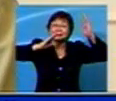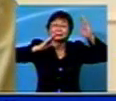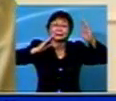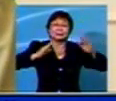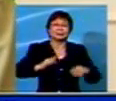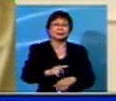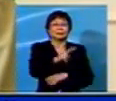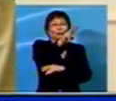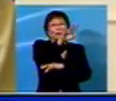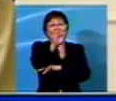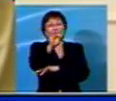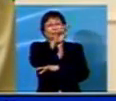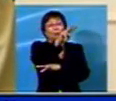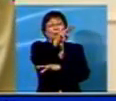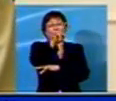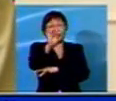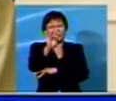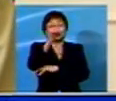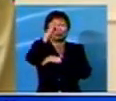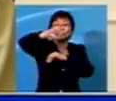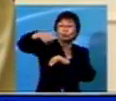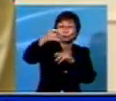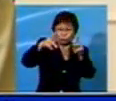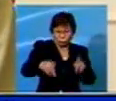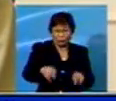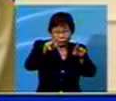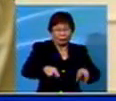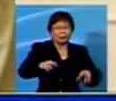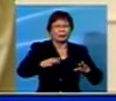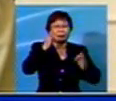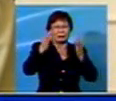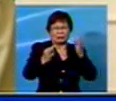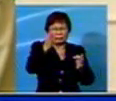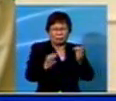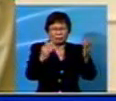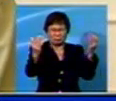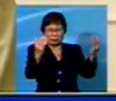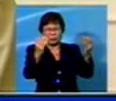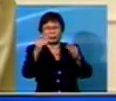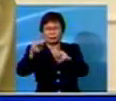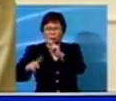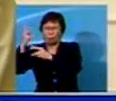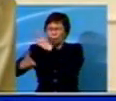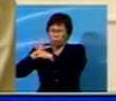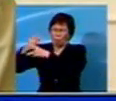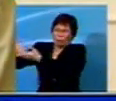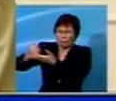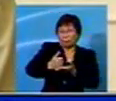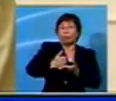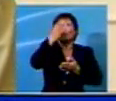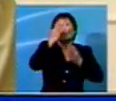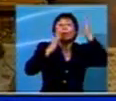hanya 28 juta kalau nak bandingkan dengan duduk dunia yang boleh bersatu untuk membantu tak boleh Bersatu